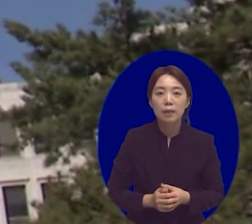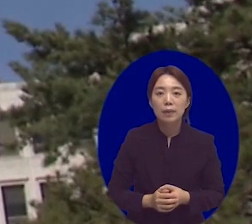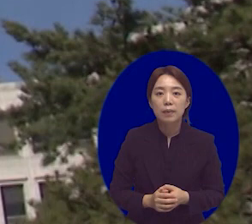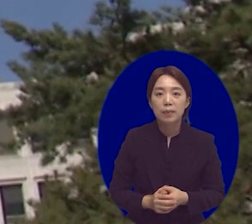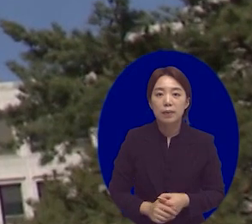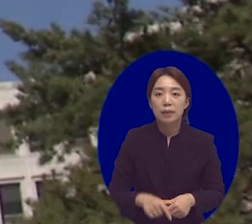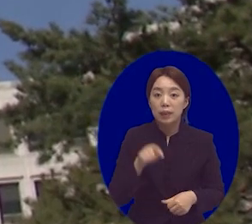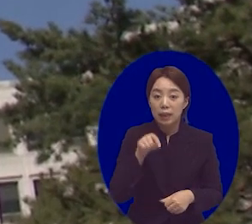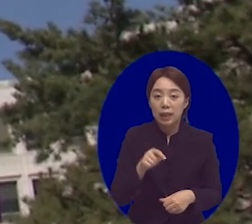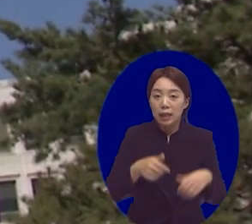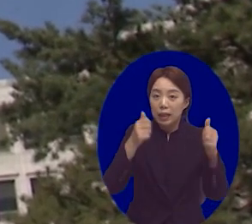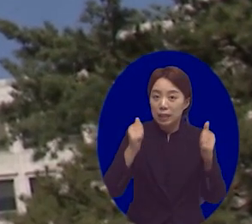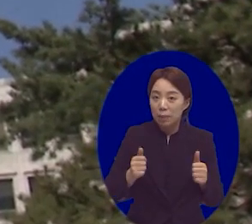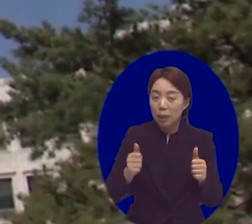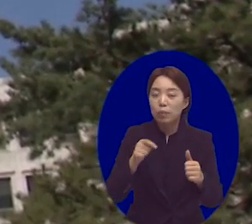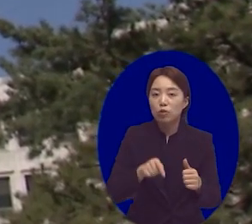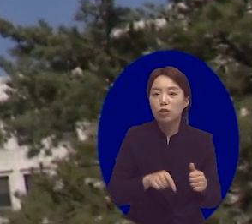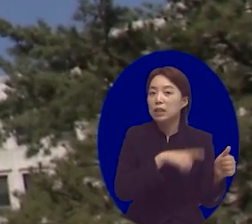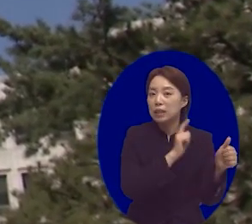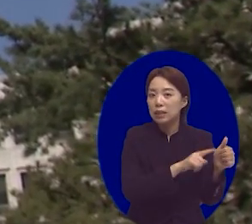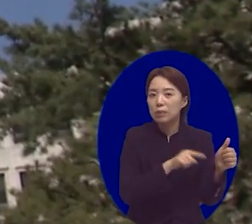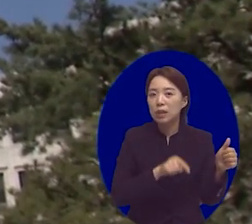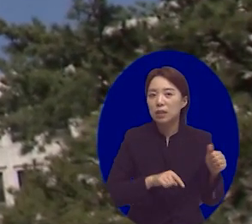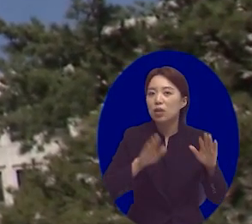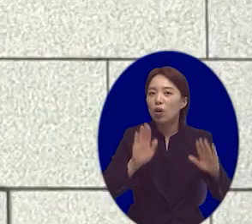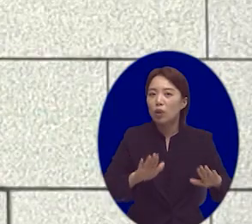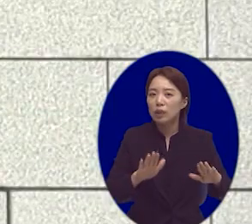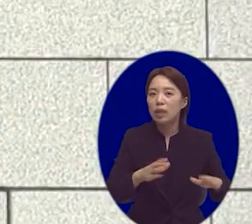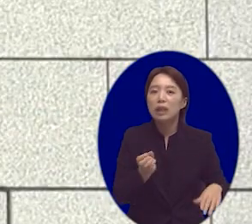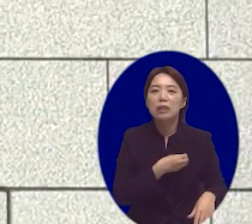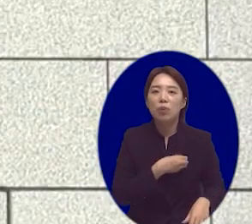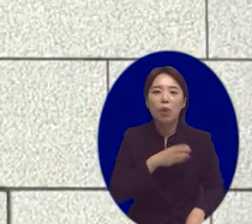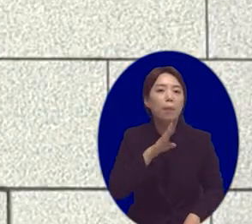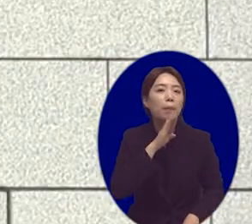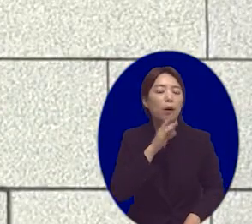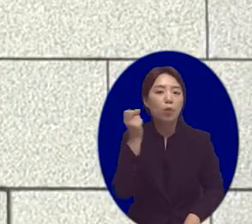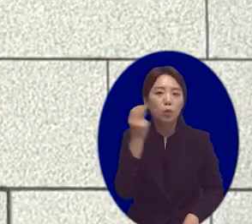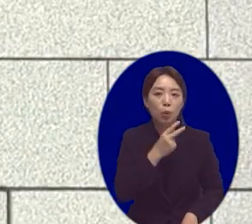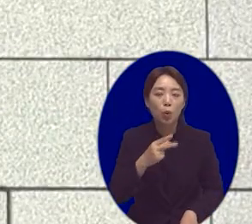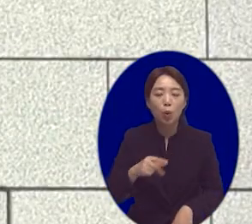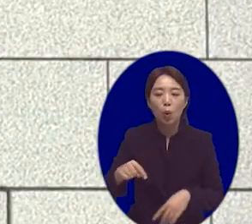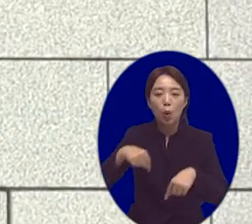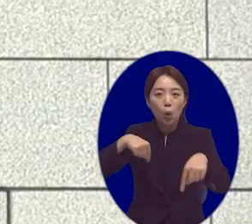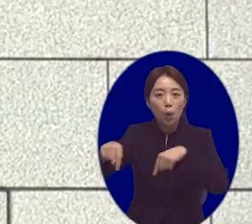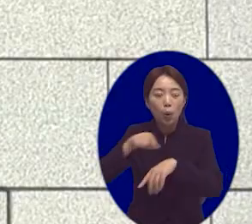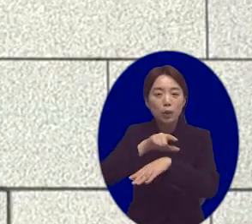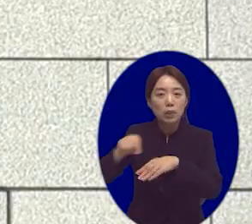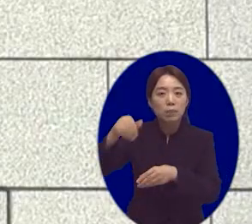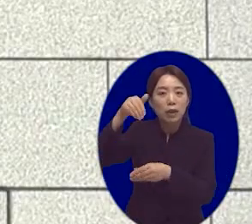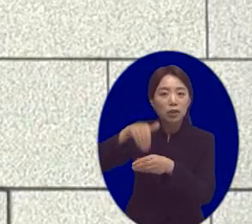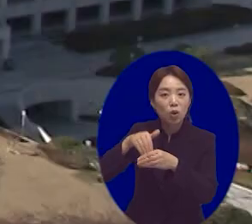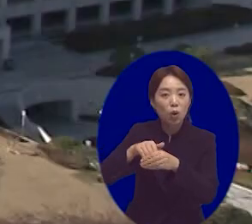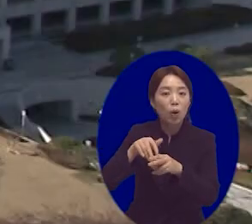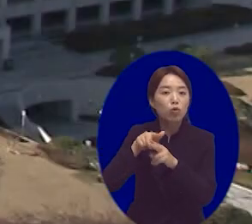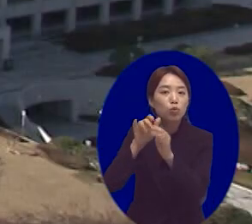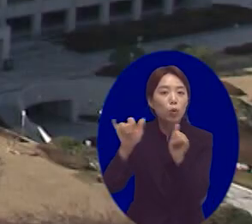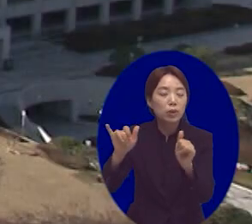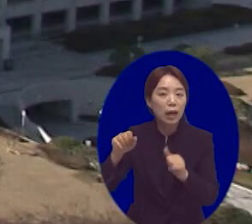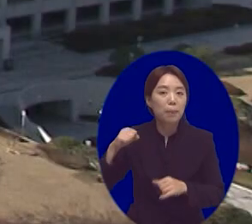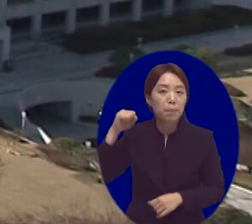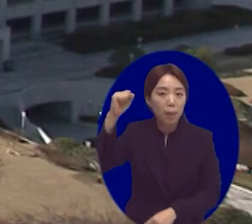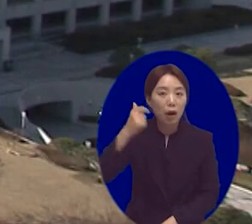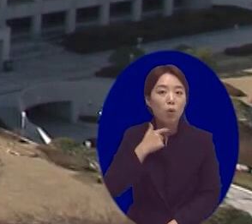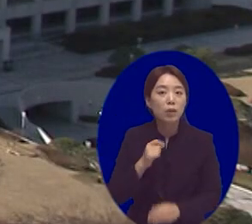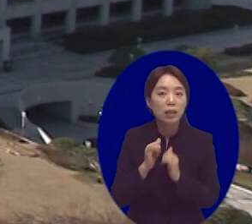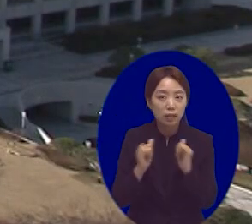이에 1심 재판부는 A씨는 현역 도의회의원이면서 전국동시 지방선거에 도의회의원 후보자로 출마하고자 하는